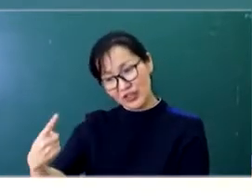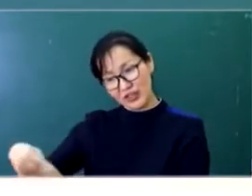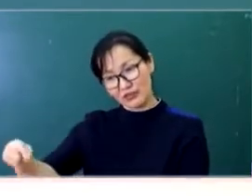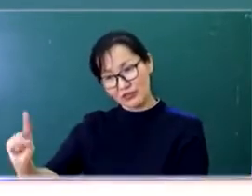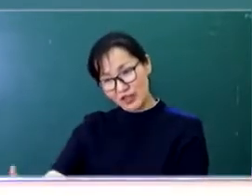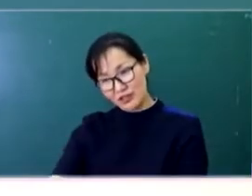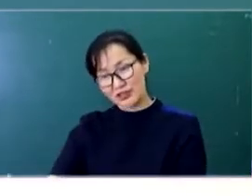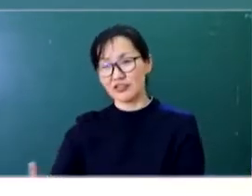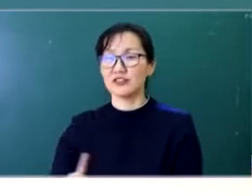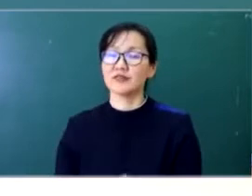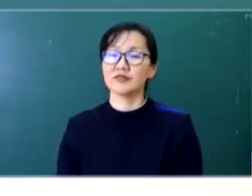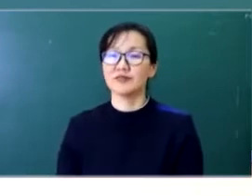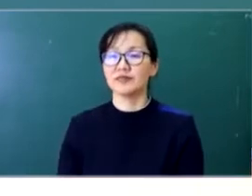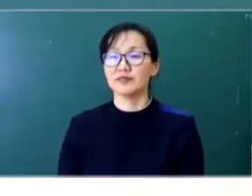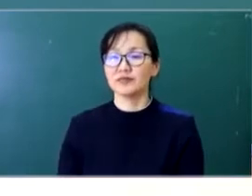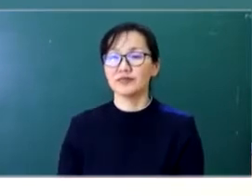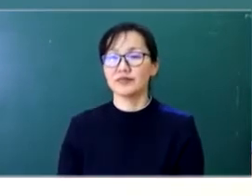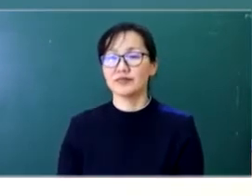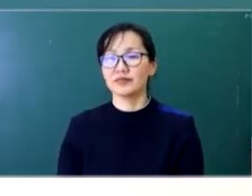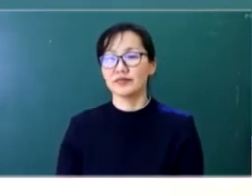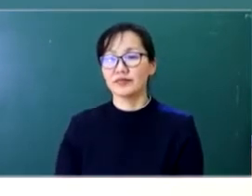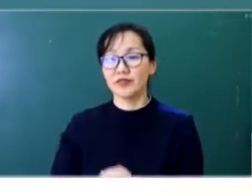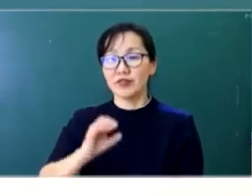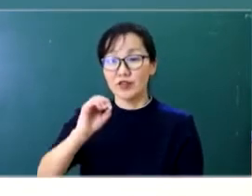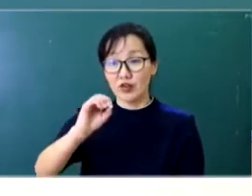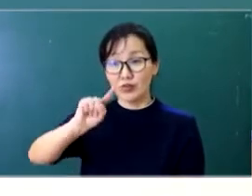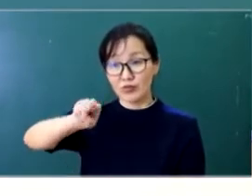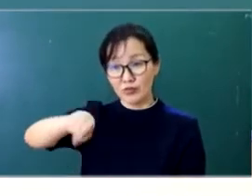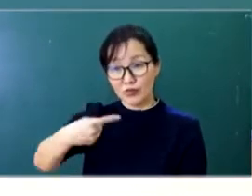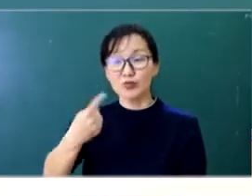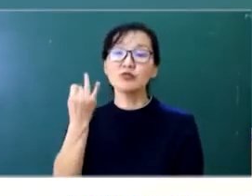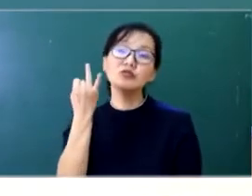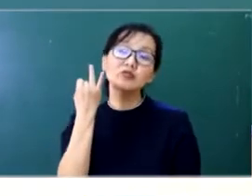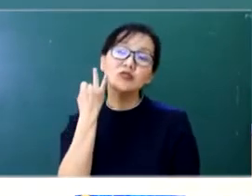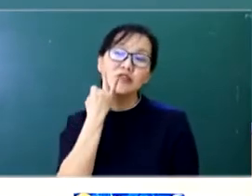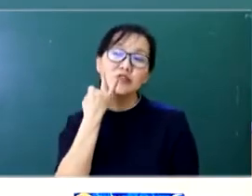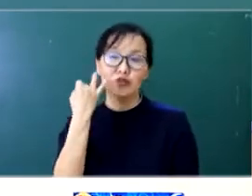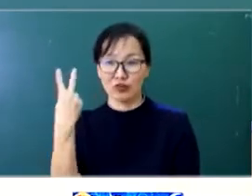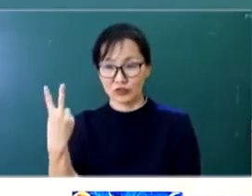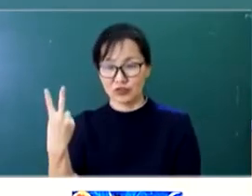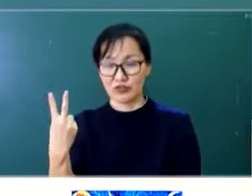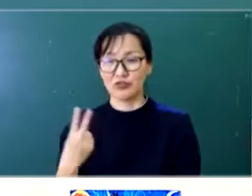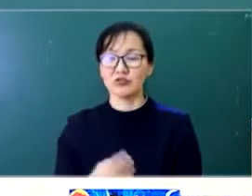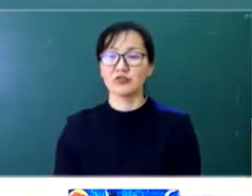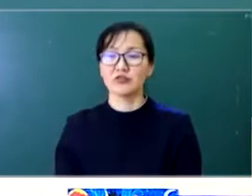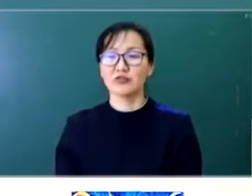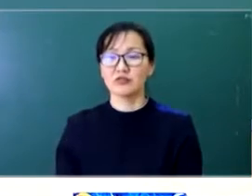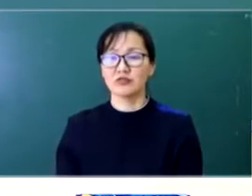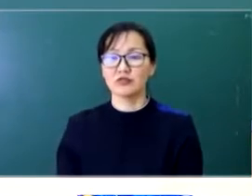нар зээлдэг. За цээжээрээ хасах юм бол 2 бүхлээс 1 бүхлийг хасаа 1 бүхэд 1 бүхлээс тэг бүхэл 128-ыг хасахаар тэг